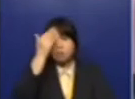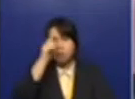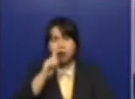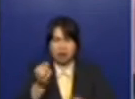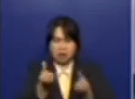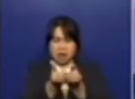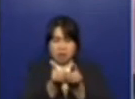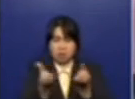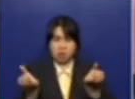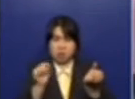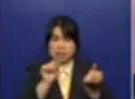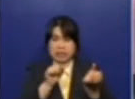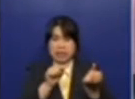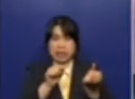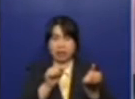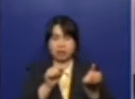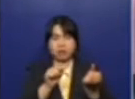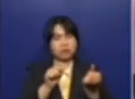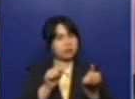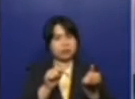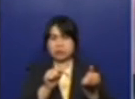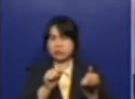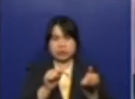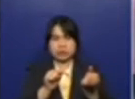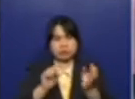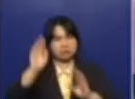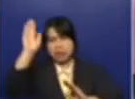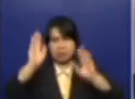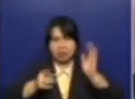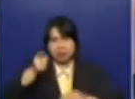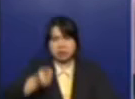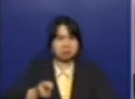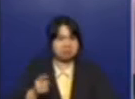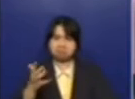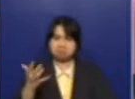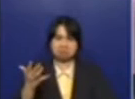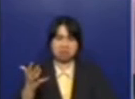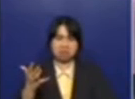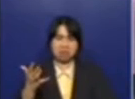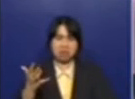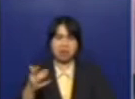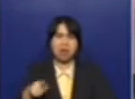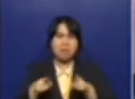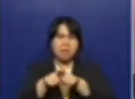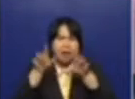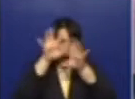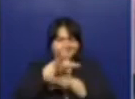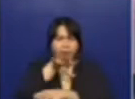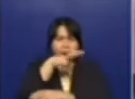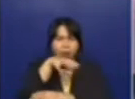ฉบับนี้ไม่มีความเป็นประชาธิปไตยเป็นเพียงภาพลวงตา